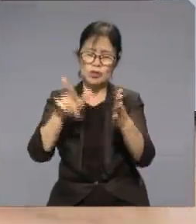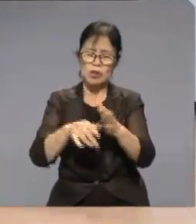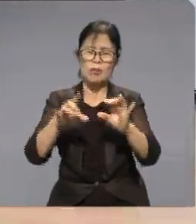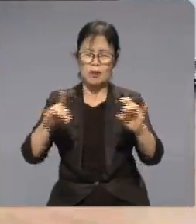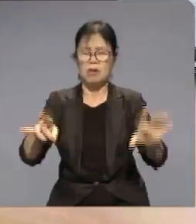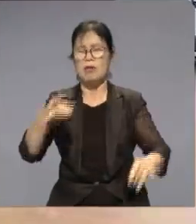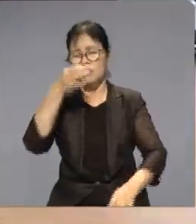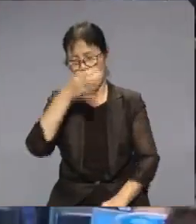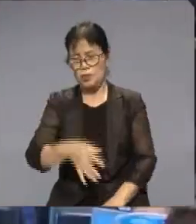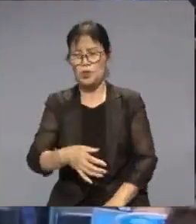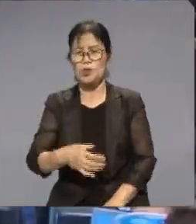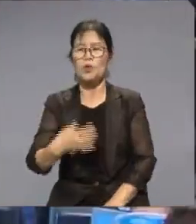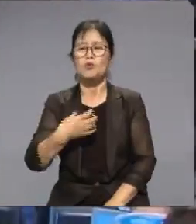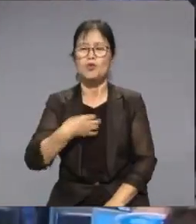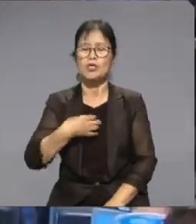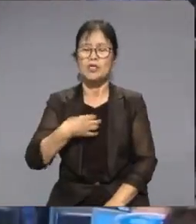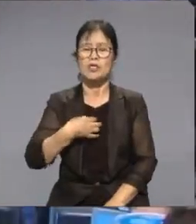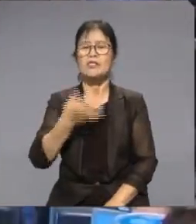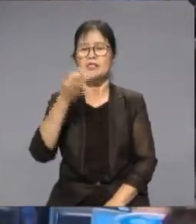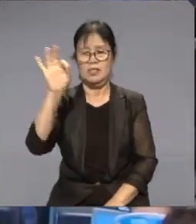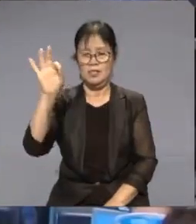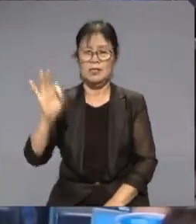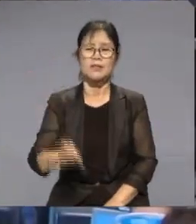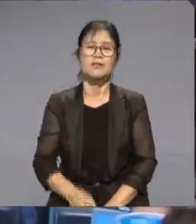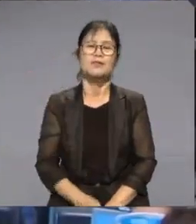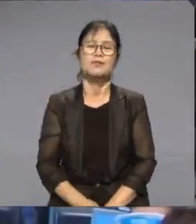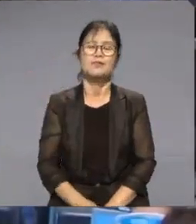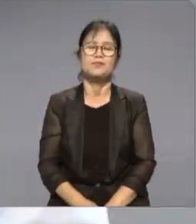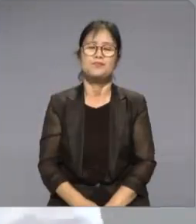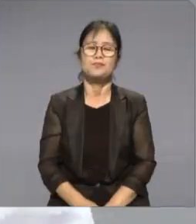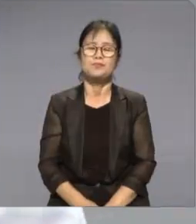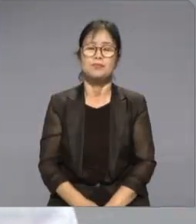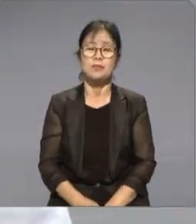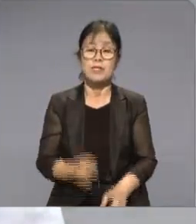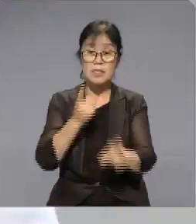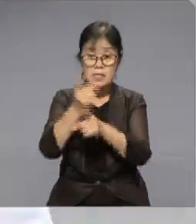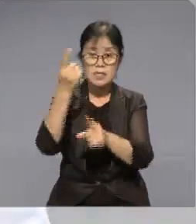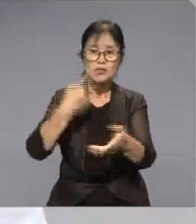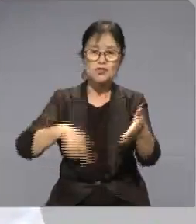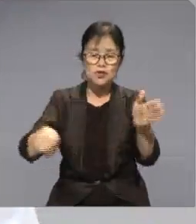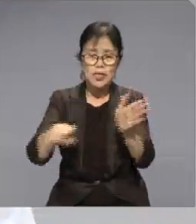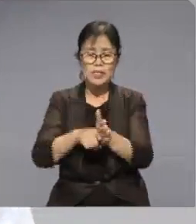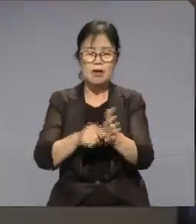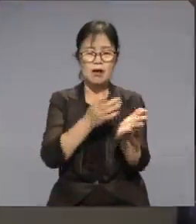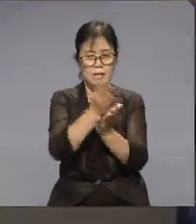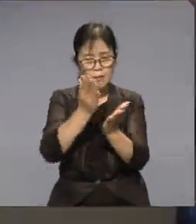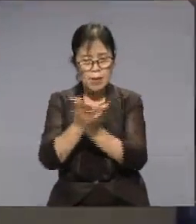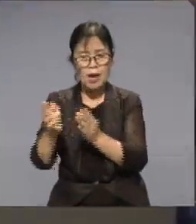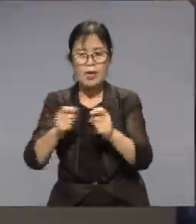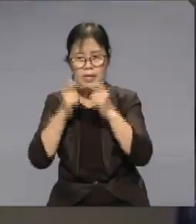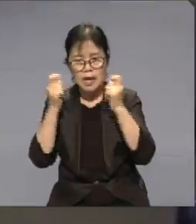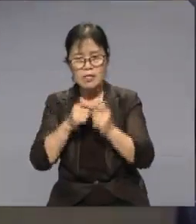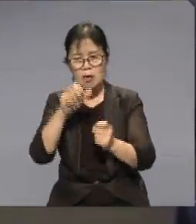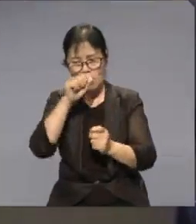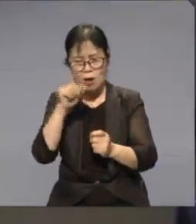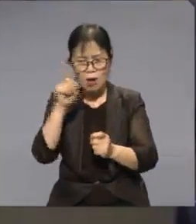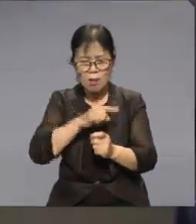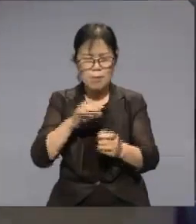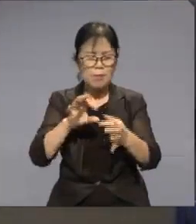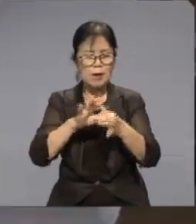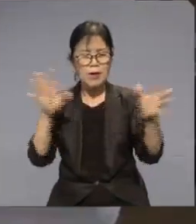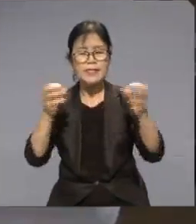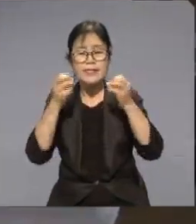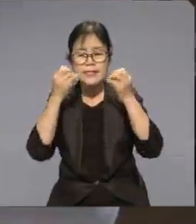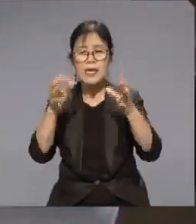치렀다며 위기론을 사실상 인정했습니다. 그러면서 승리를 위해서라면 개파와 개인적 호불호를 넘어 새